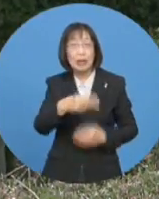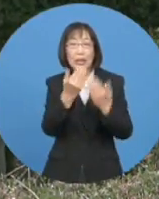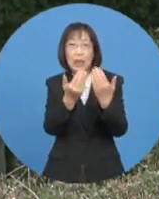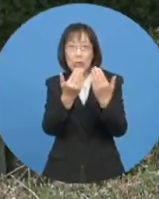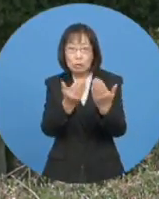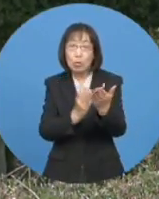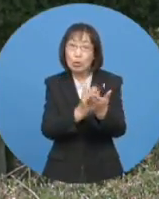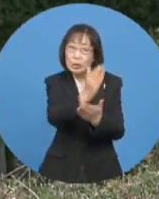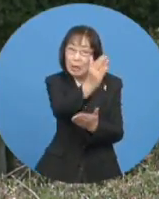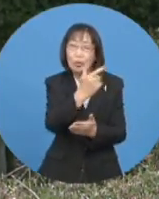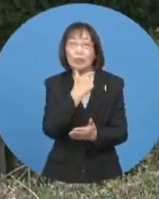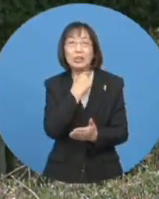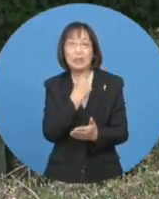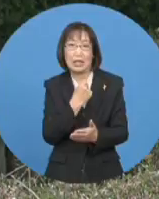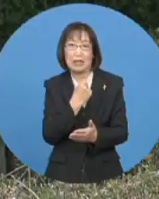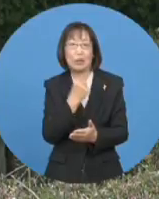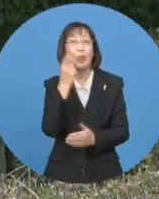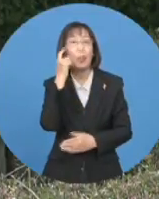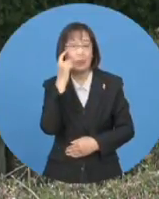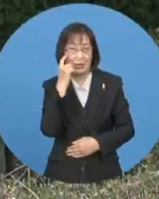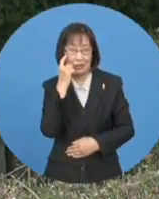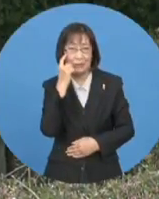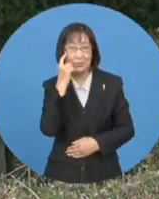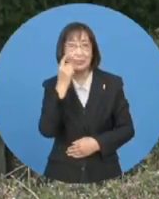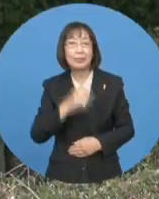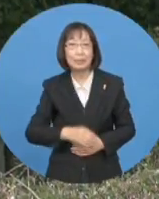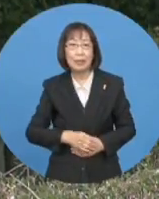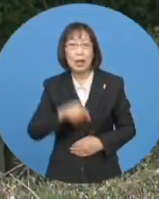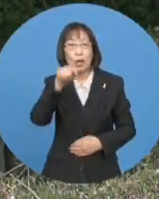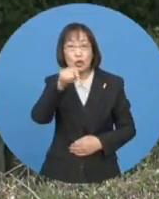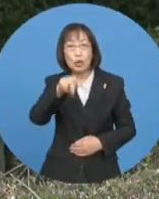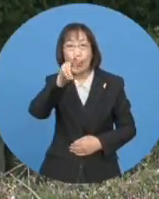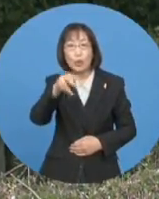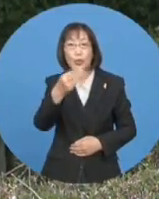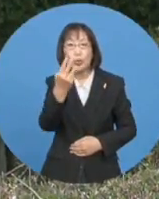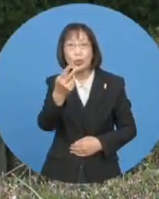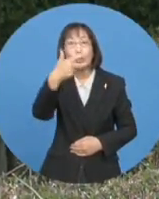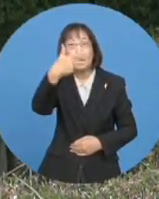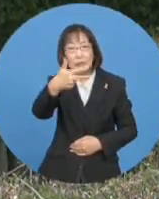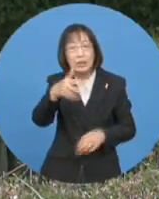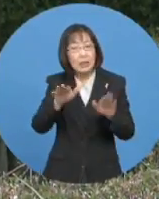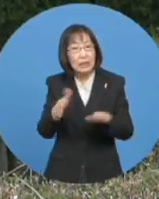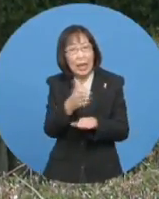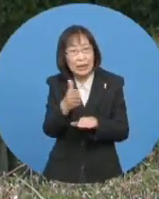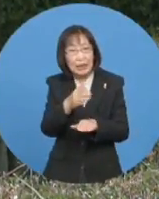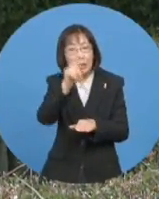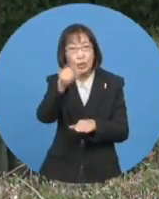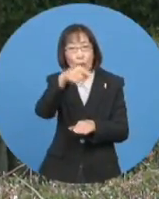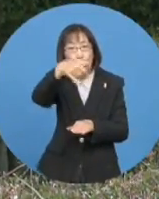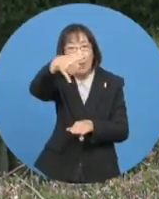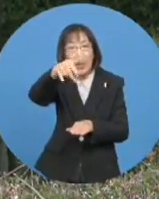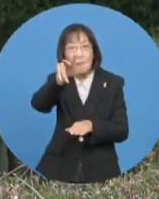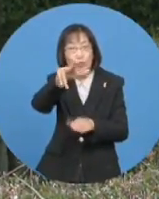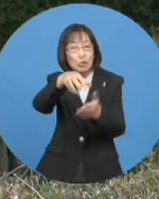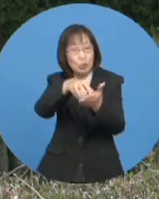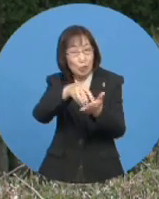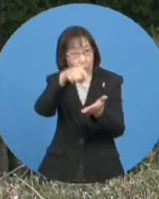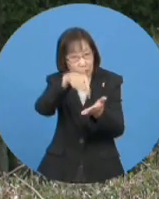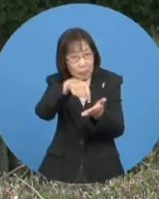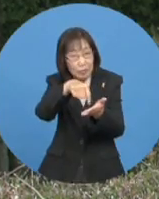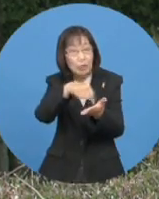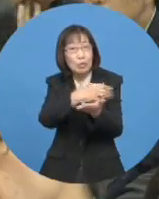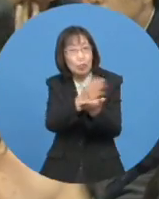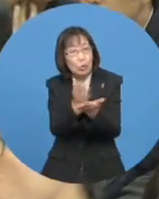したいと思っているんですが、素粒子物理学とか最近ノーベル賞で待ったような分野に興味があ